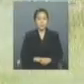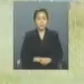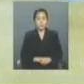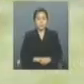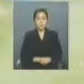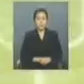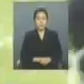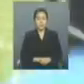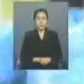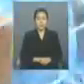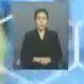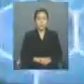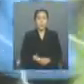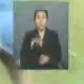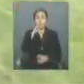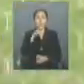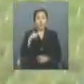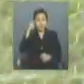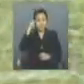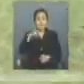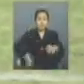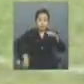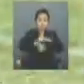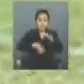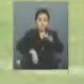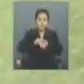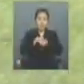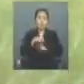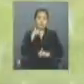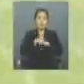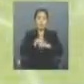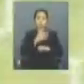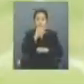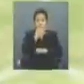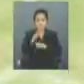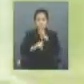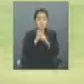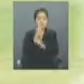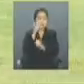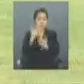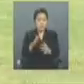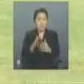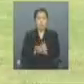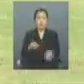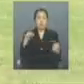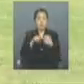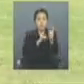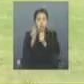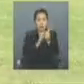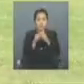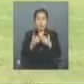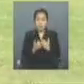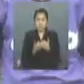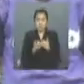อการก้าวมาเป็นนักเตะอาชีพในฟุตบอลไทยแลนด์วีเมนพรีเมียร์ลีกของธนีการเป็นปีที่3แม้การแข่งขันในรายการนี้จะไม่